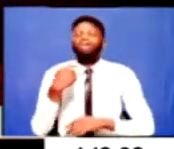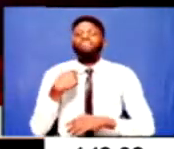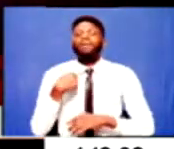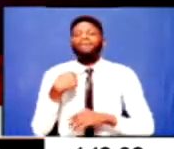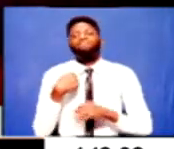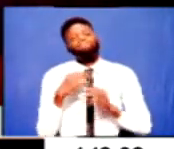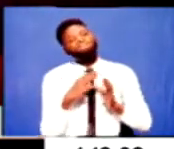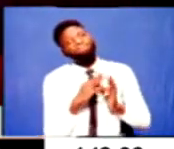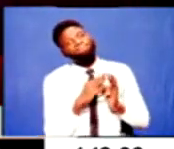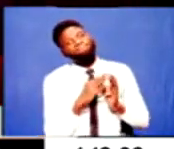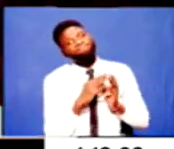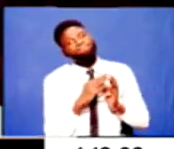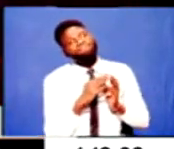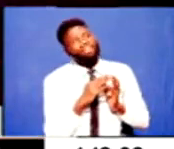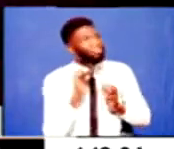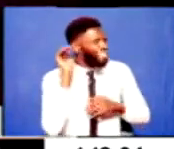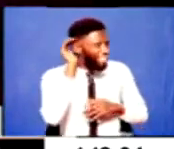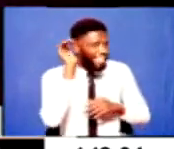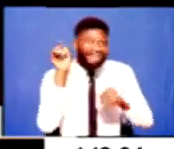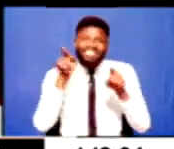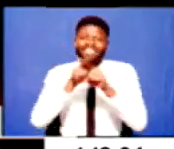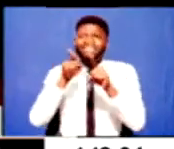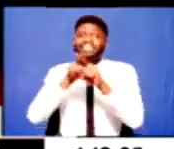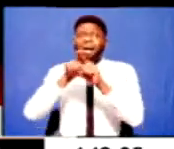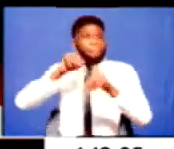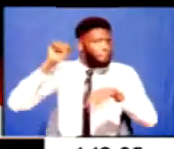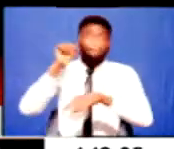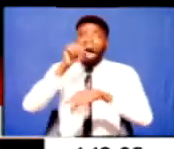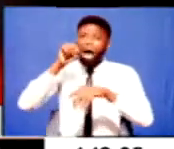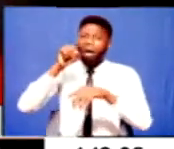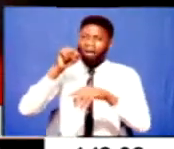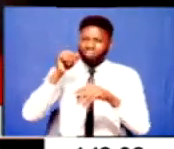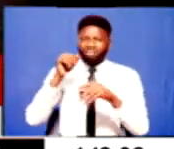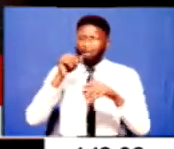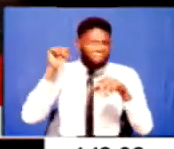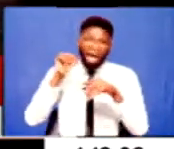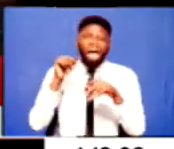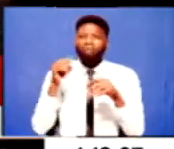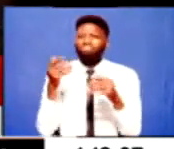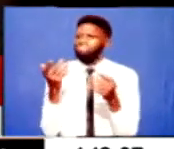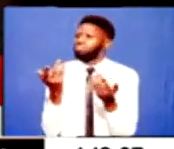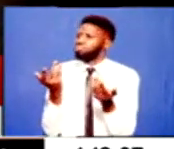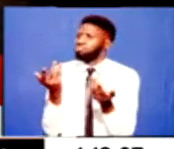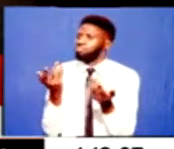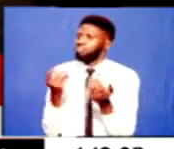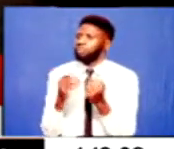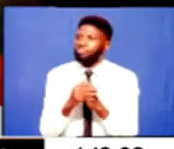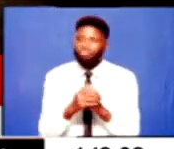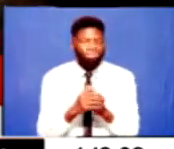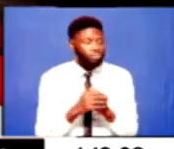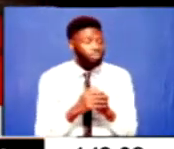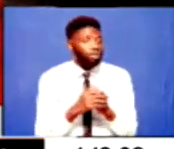nikanyamaza, nikasikia kama mlango inakongwa ndio ndani. Kisha boom. Scene of the murder, we have recovered